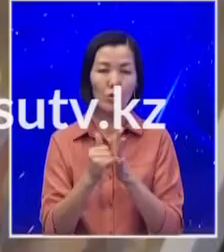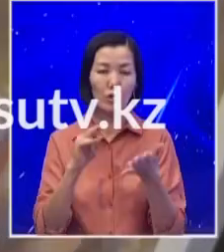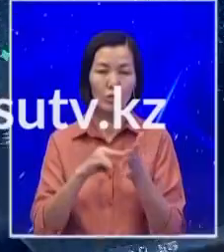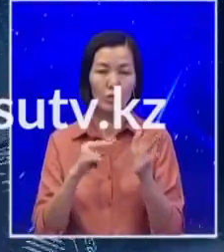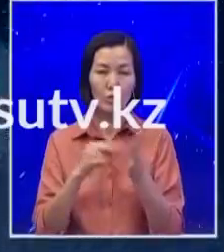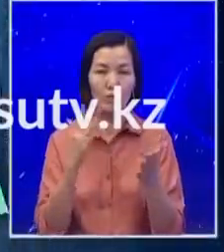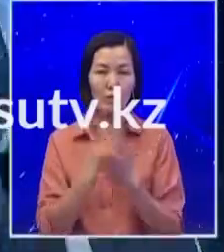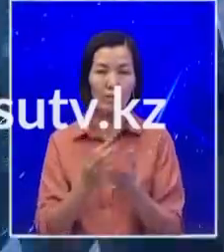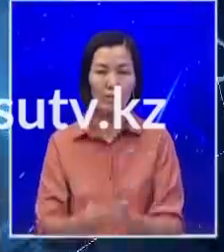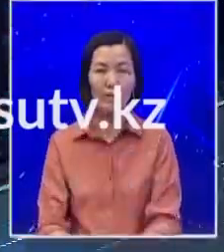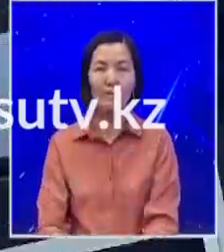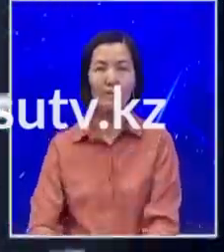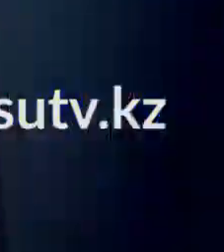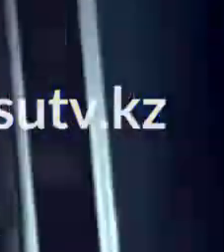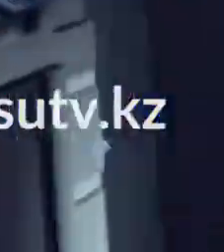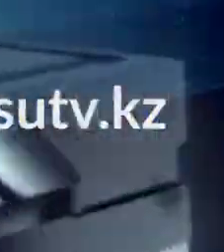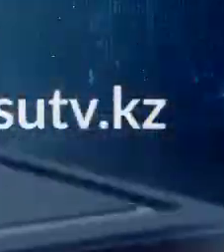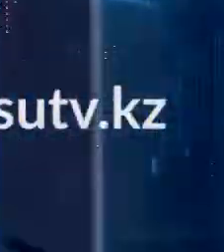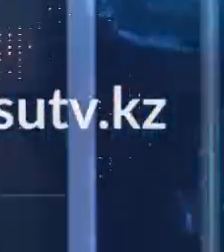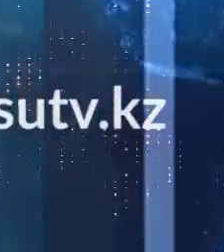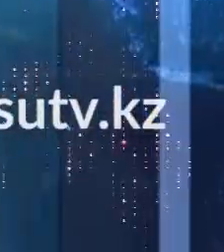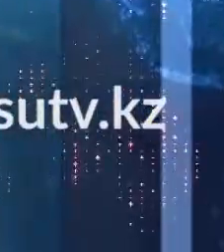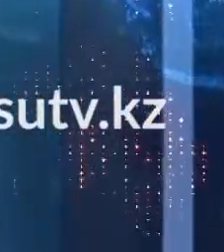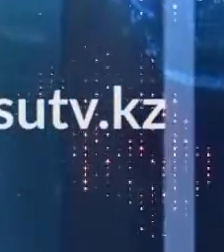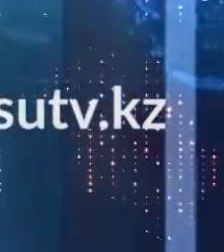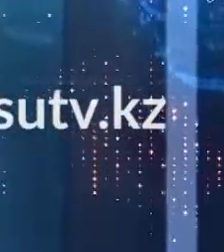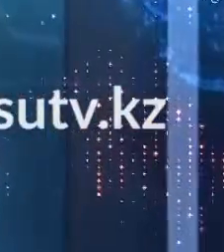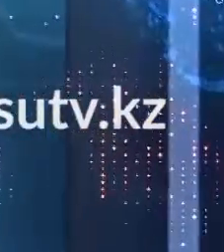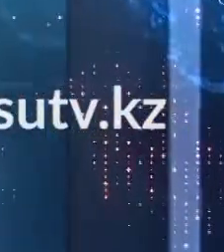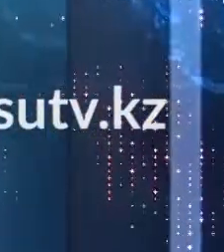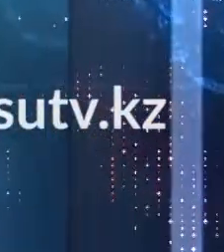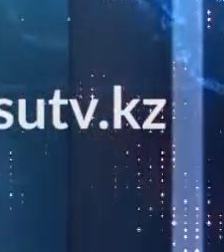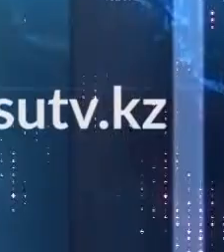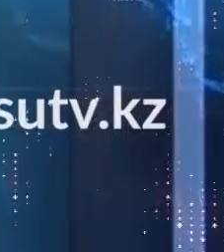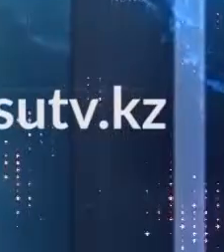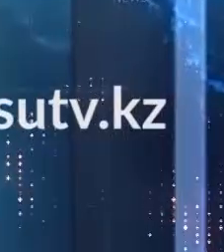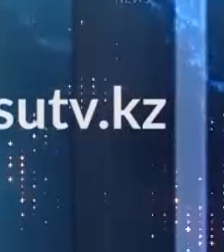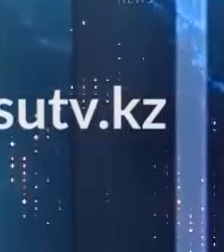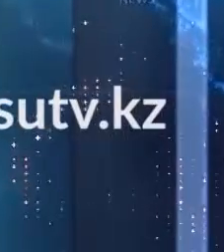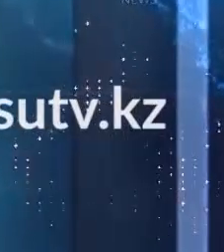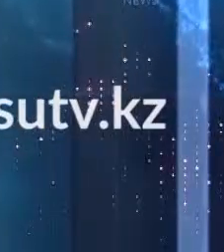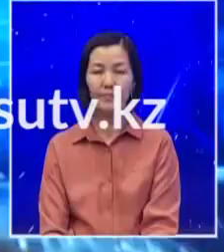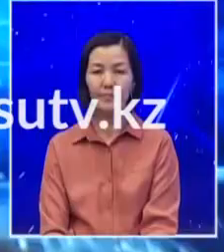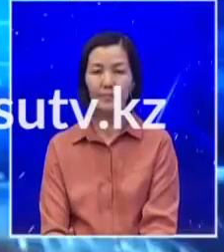жоспарланып отыр. Құрманжан Қасымжанұлы, Аманжолы Жомартұлы, Жетісу арнасы.